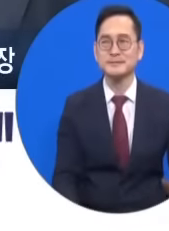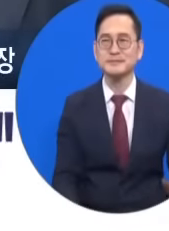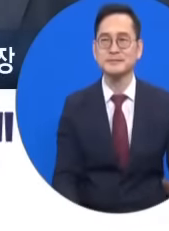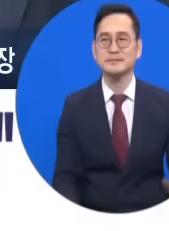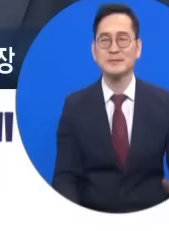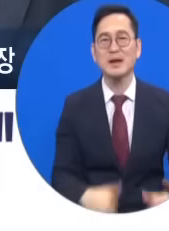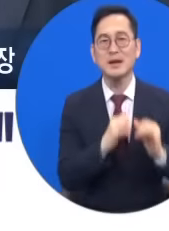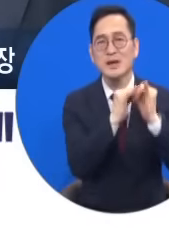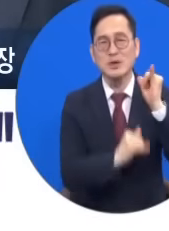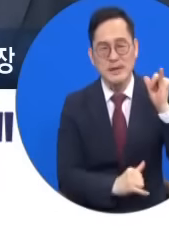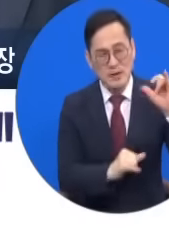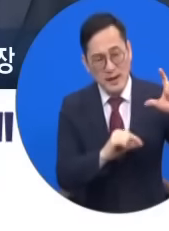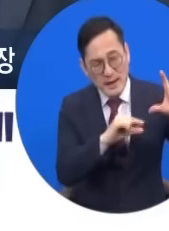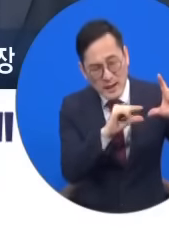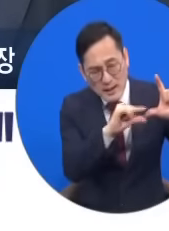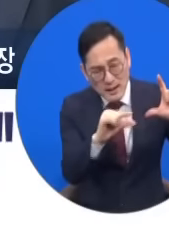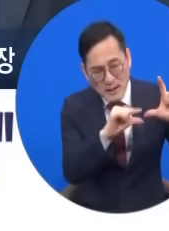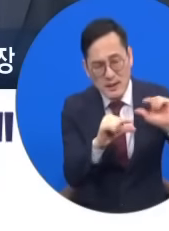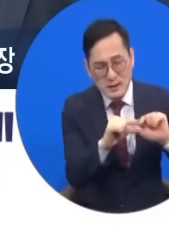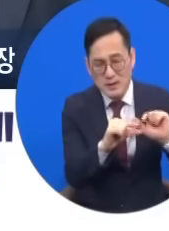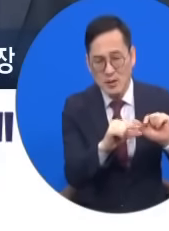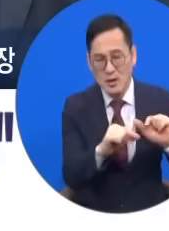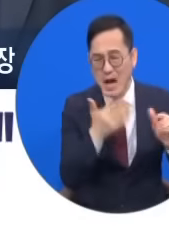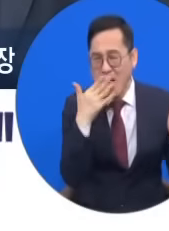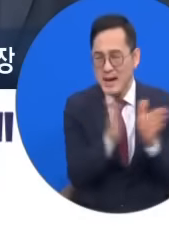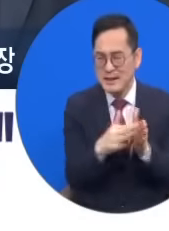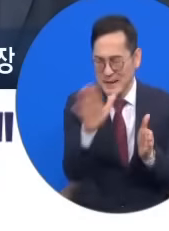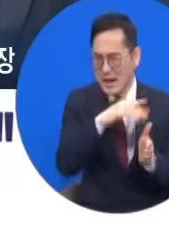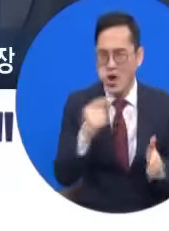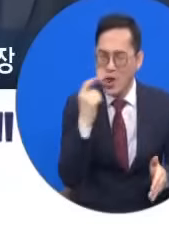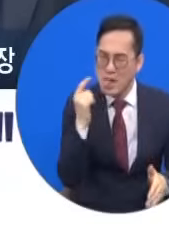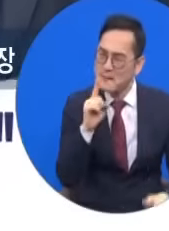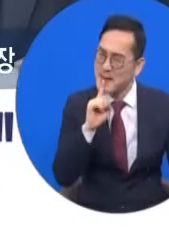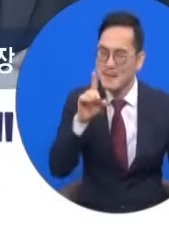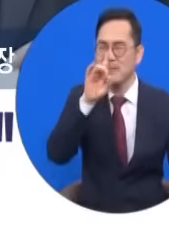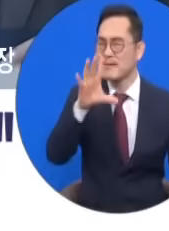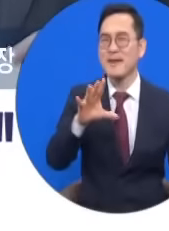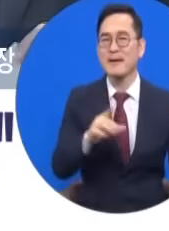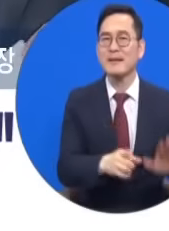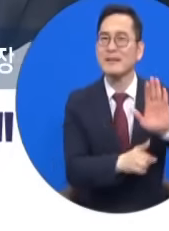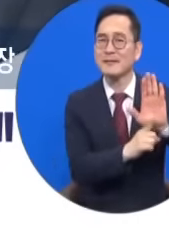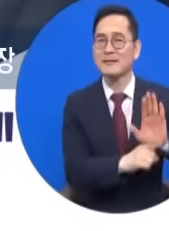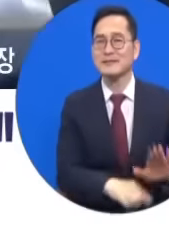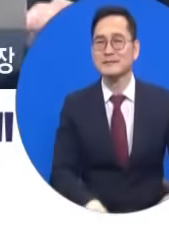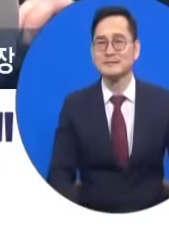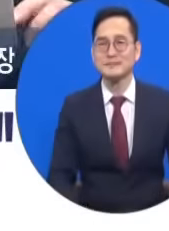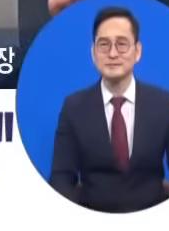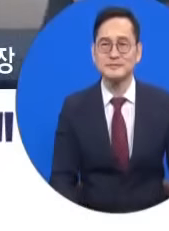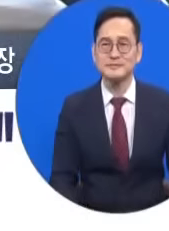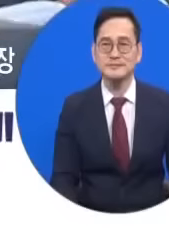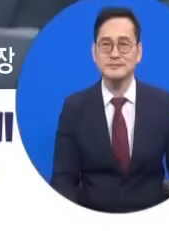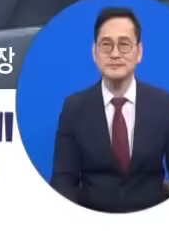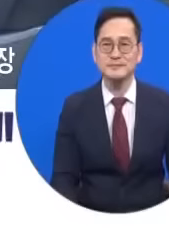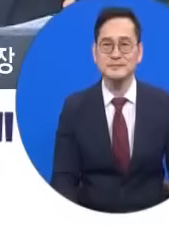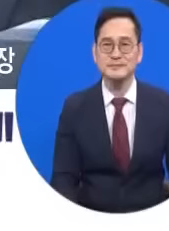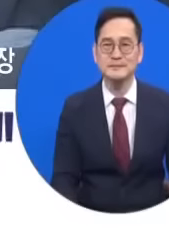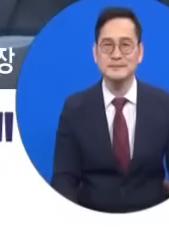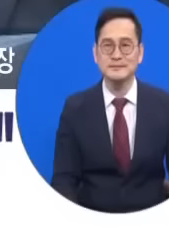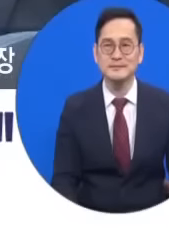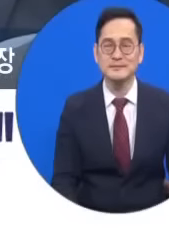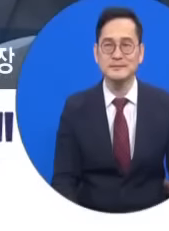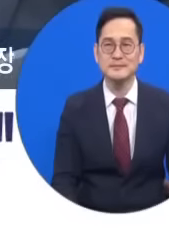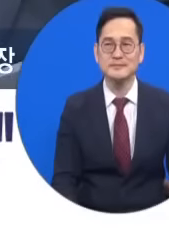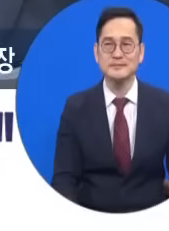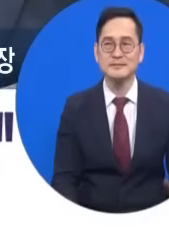역사적 사실마저도 이 논란에 휩쓸려가서는 안 된다는 이런 내용들이 있었기 때문에 김준혁 그